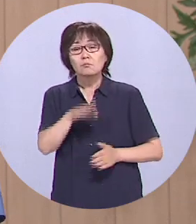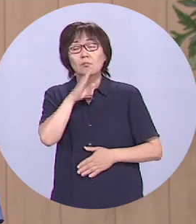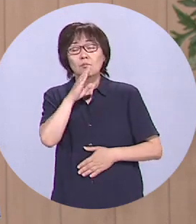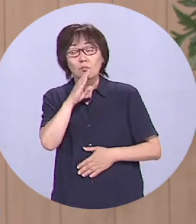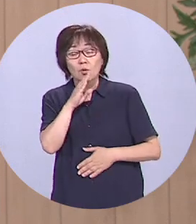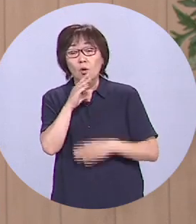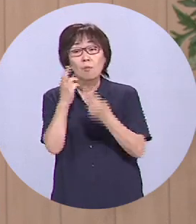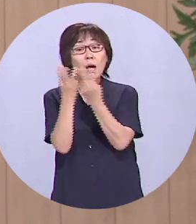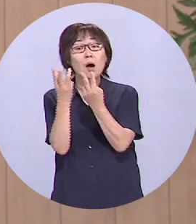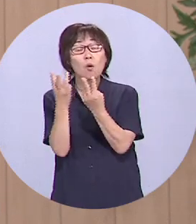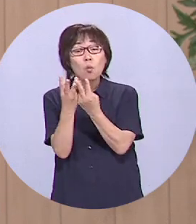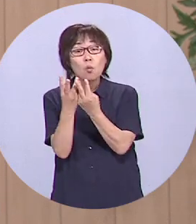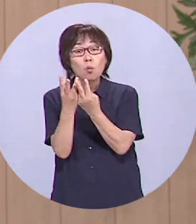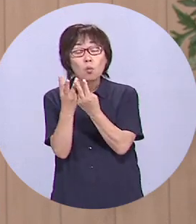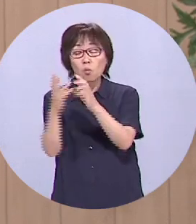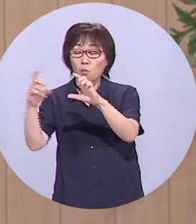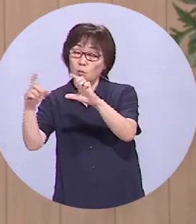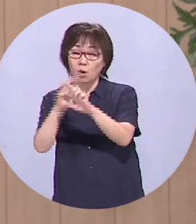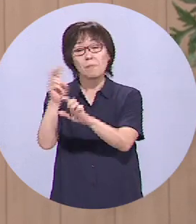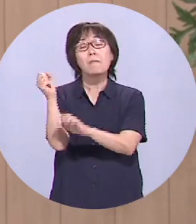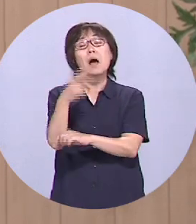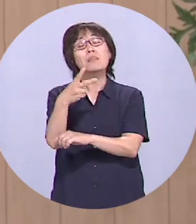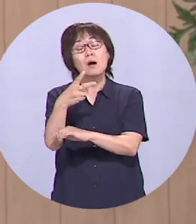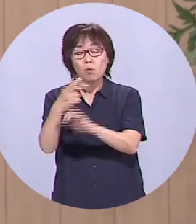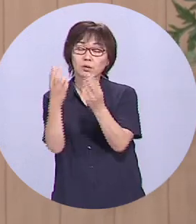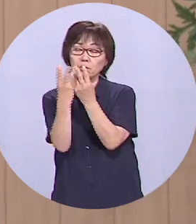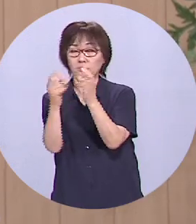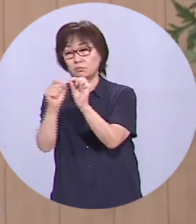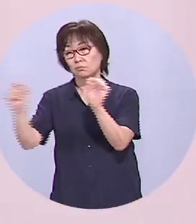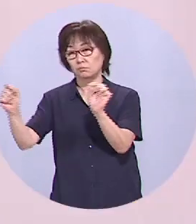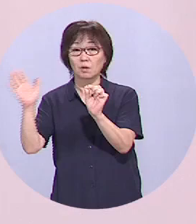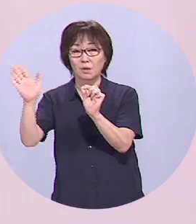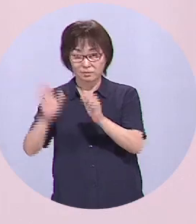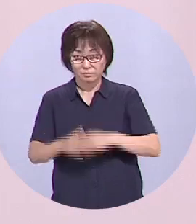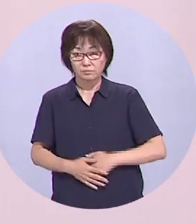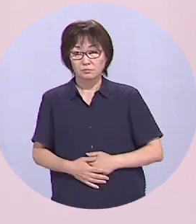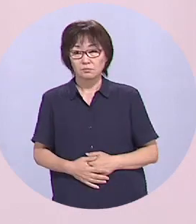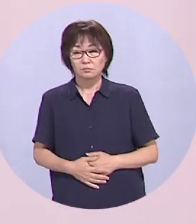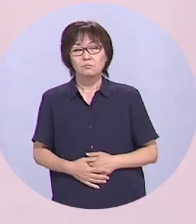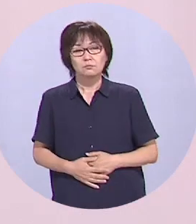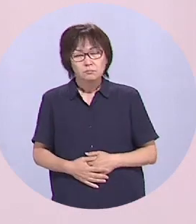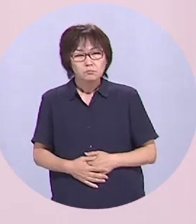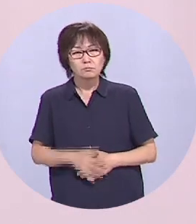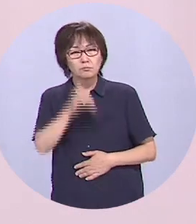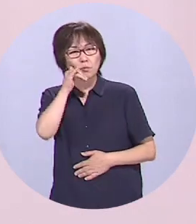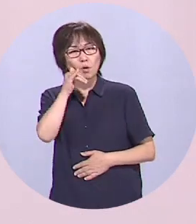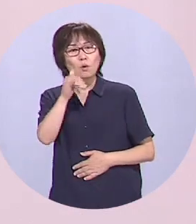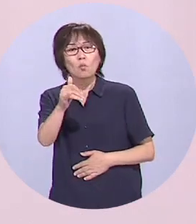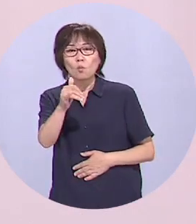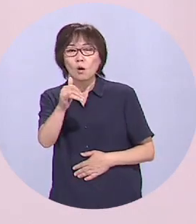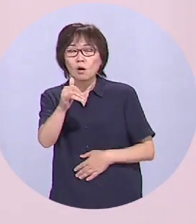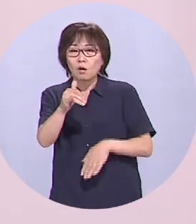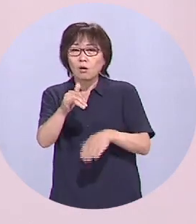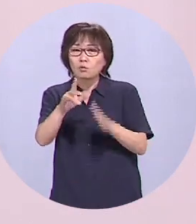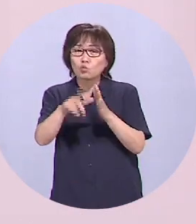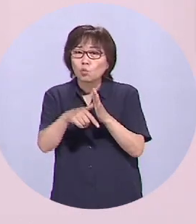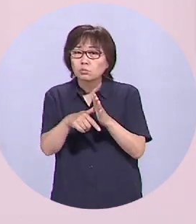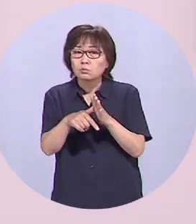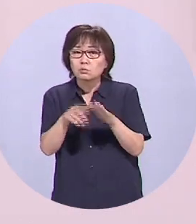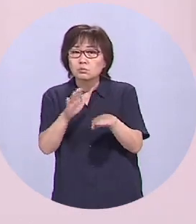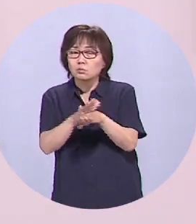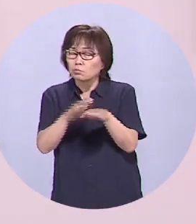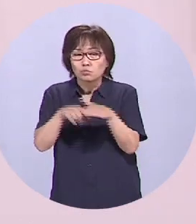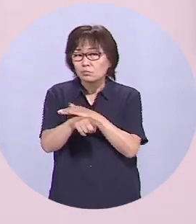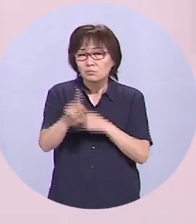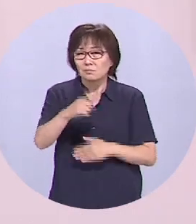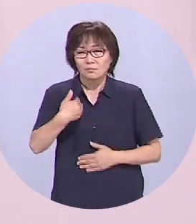の番号もまたはと併記されてますよね。 なるほどね、うん、そうだね、確かに、う ん、でもこうどういう時にかけたらいいのかっていうのがちょっとまだ分からな